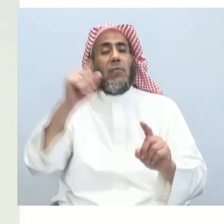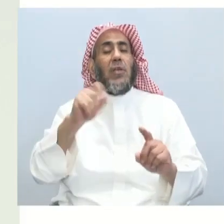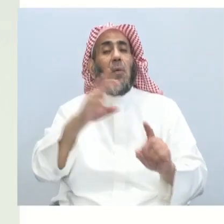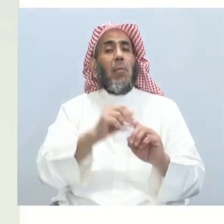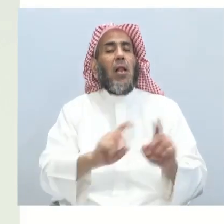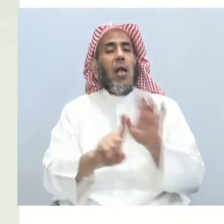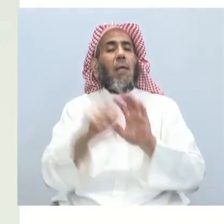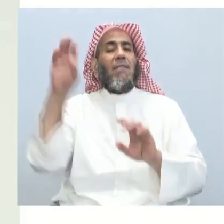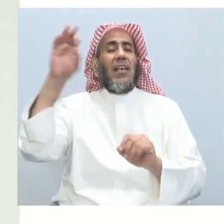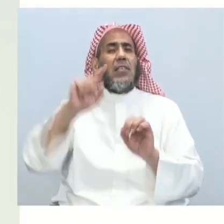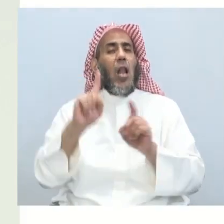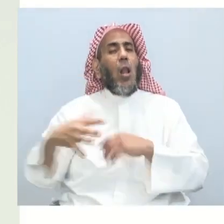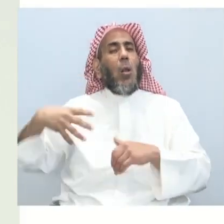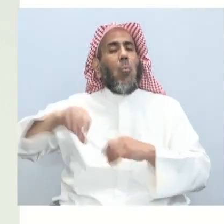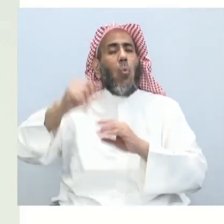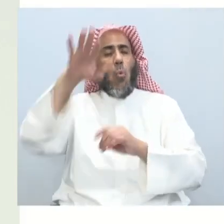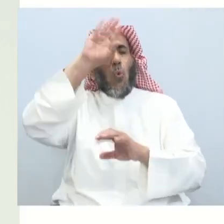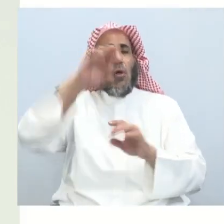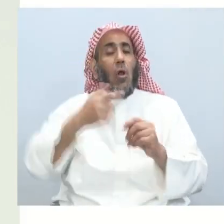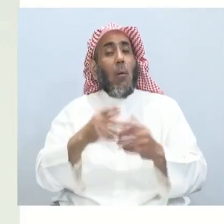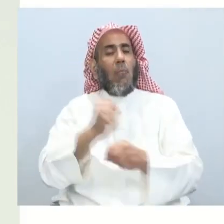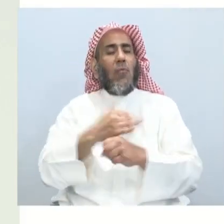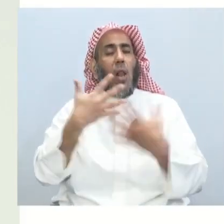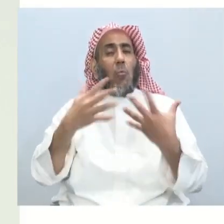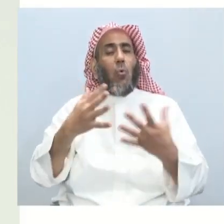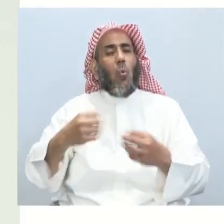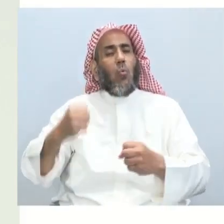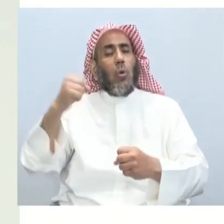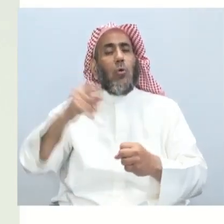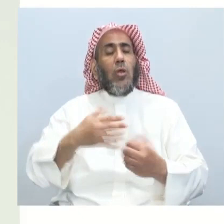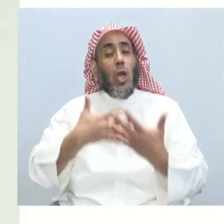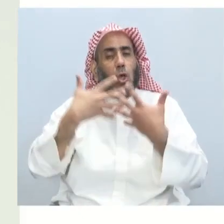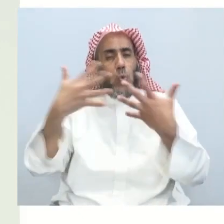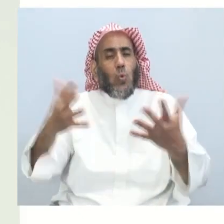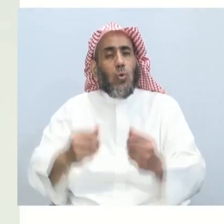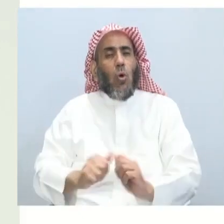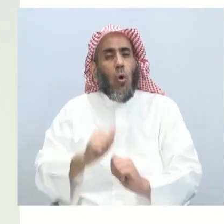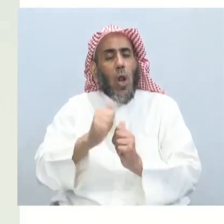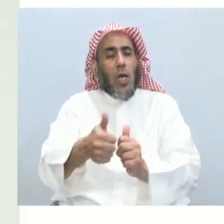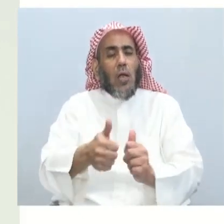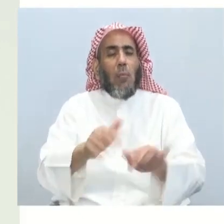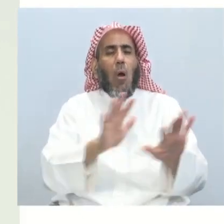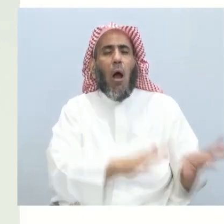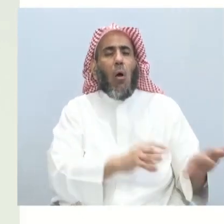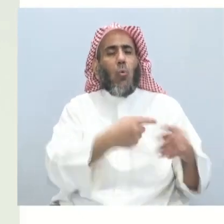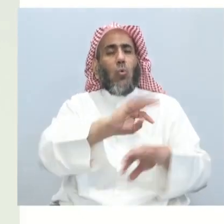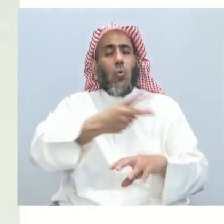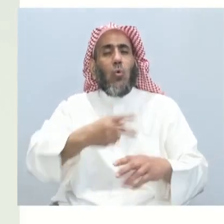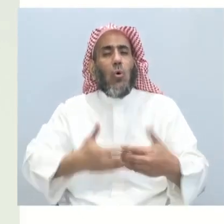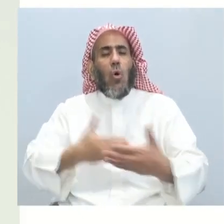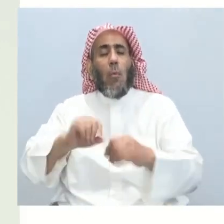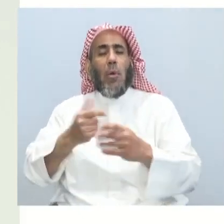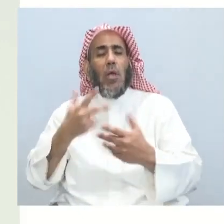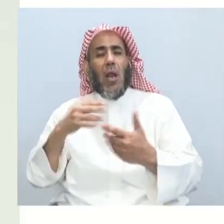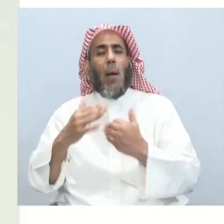فيصل تراه بفعل المكرمات مشمره اذا الجود والاقدام للناس اقعدا يعامل من